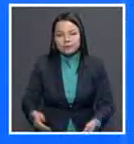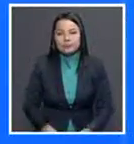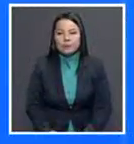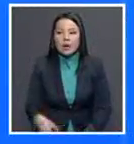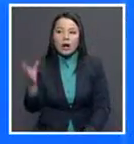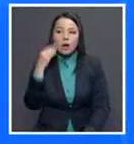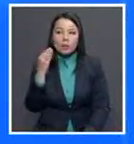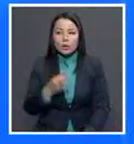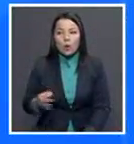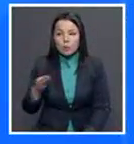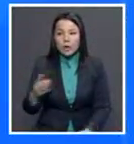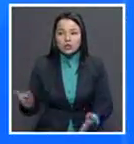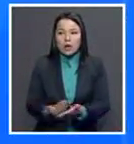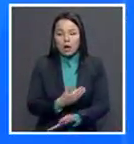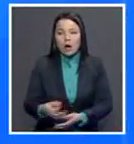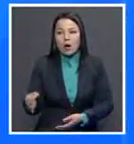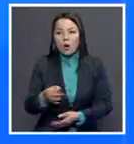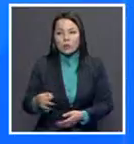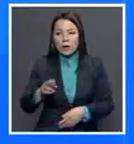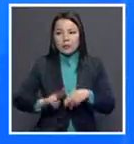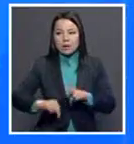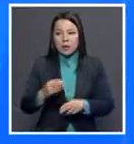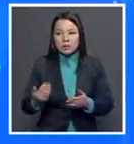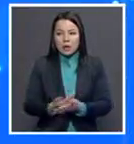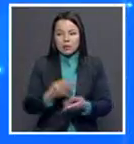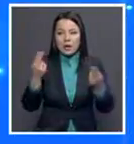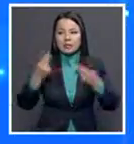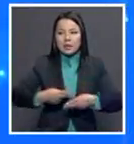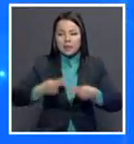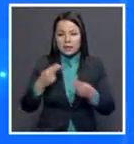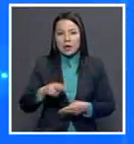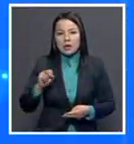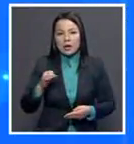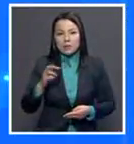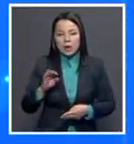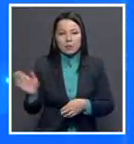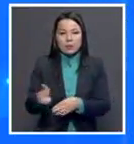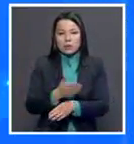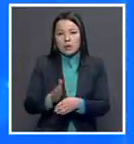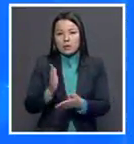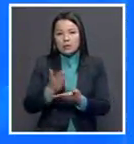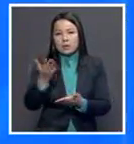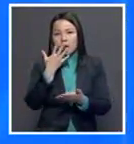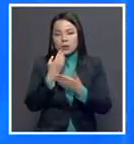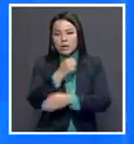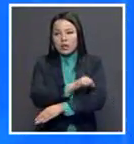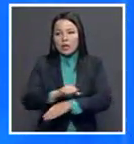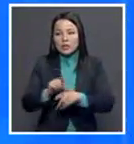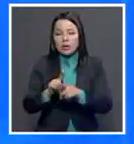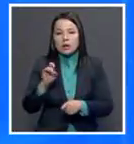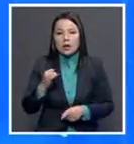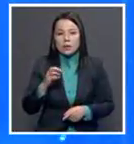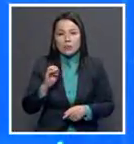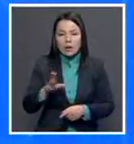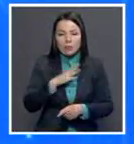Алматы облысында жаңа аудан құрылды. Райымбек ауданы Кеген және Райымбек болып екіге бөлінді. Шекаралық аймақта орналасқан Райымбек